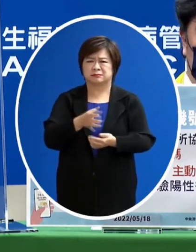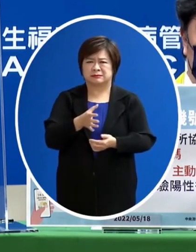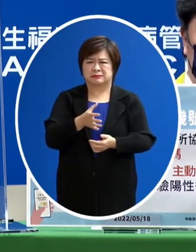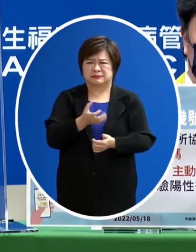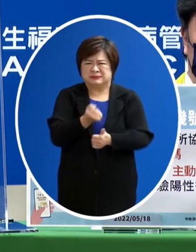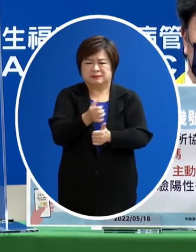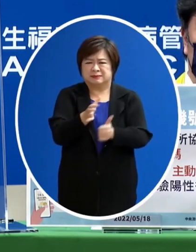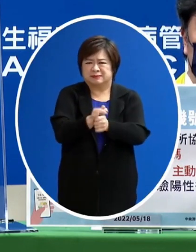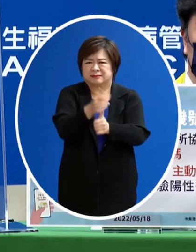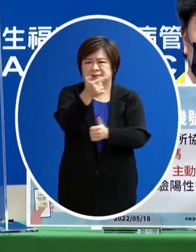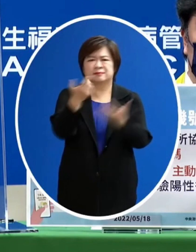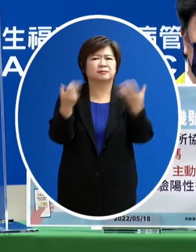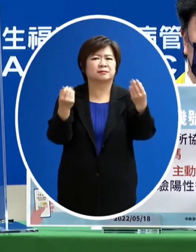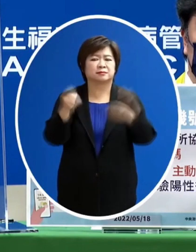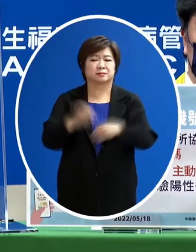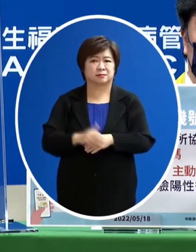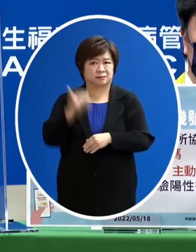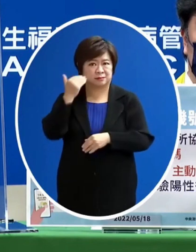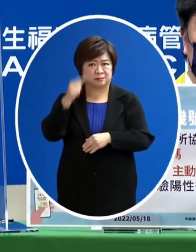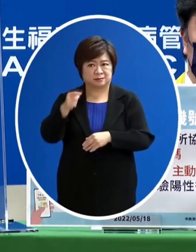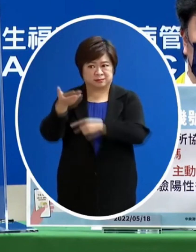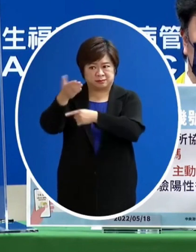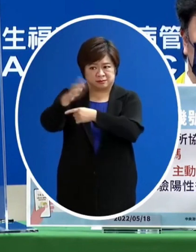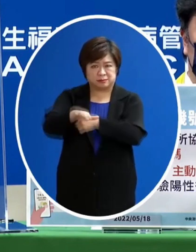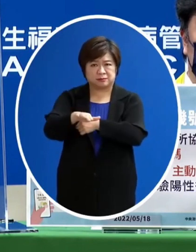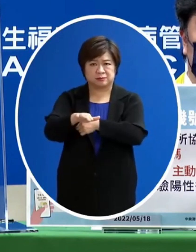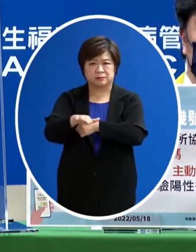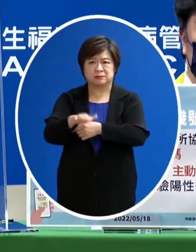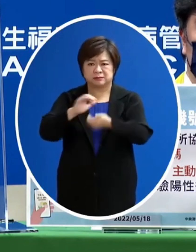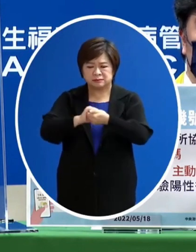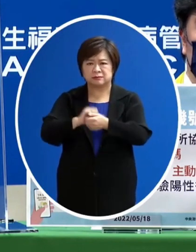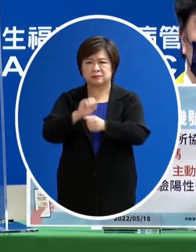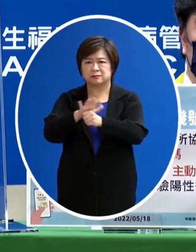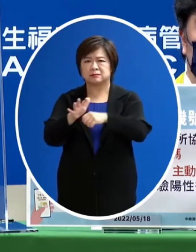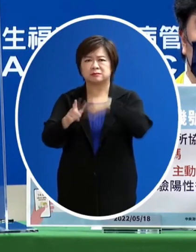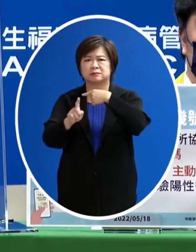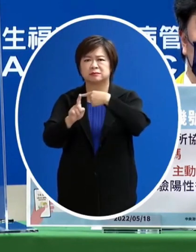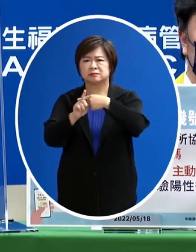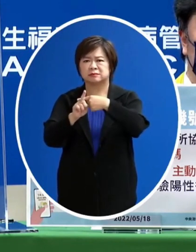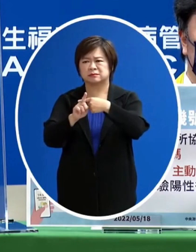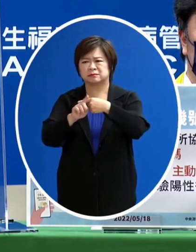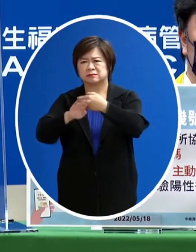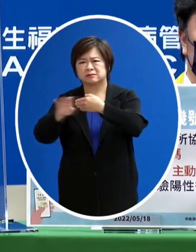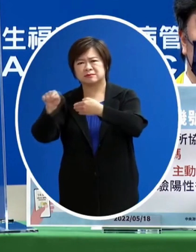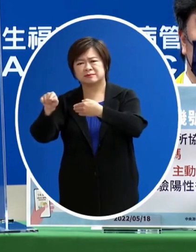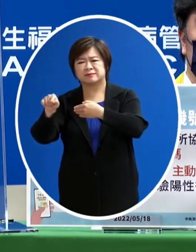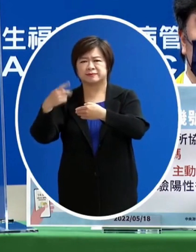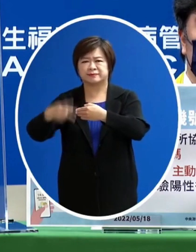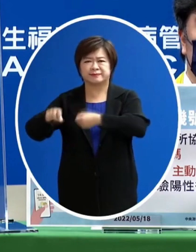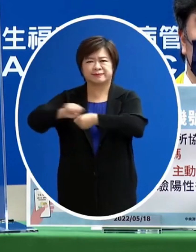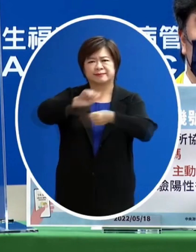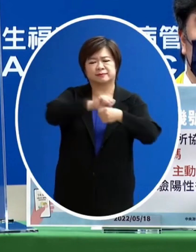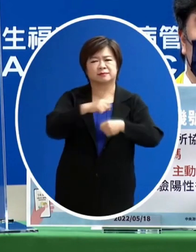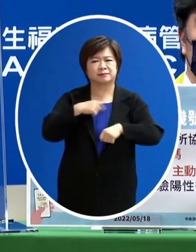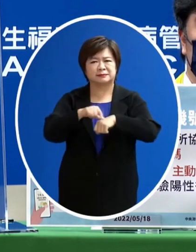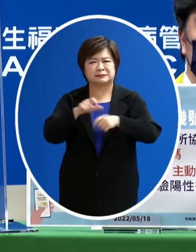情况，哦，纵使不是第一个死亡的诊断的原因，我们把它列到里面去，时间也拉得比较长。好，